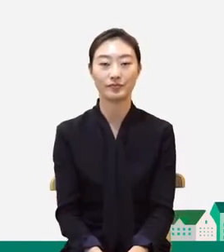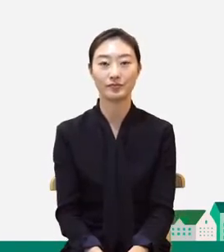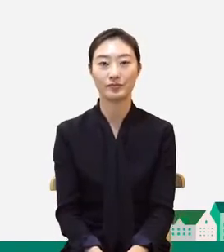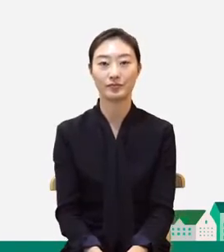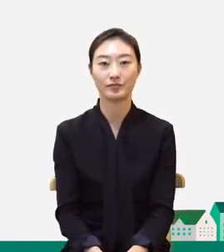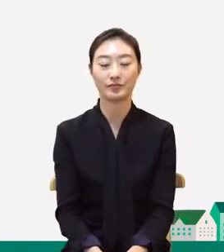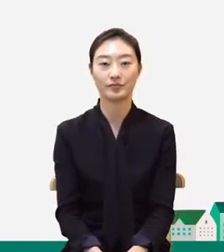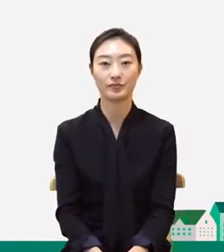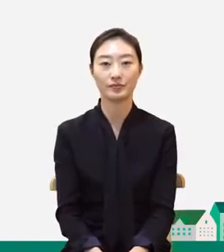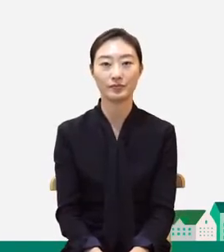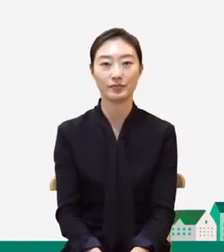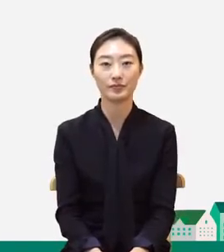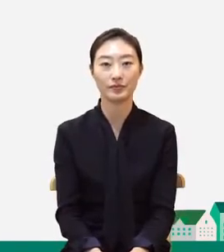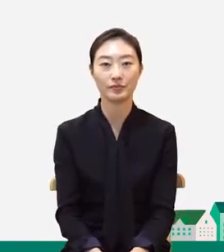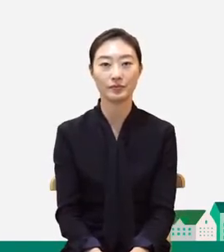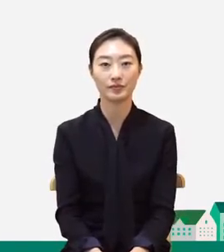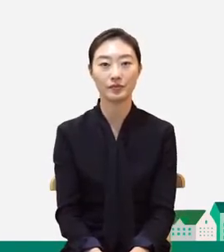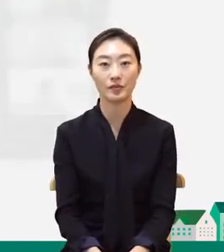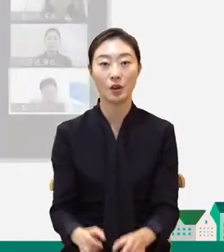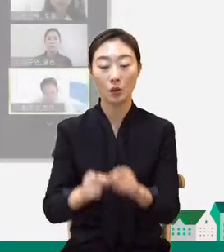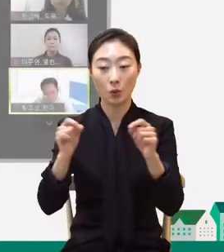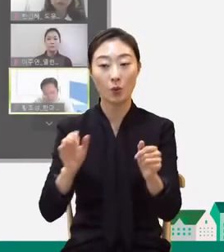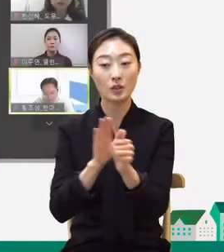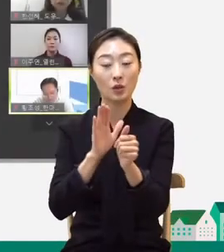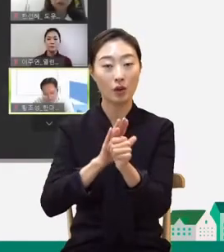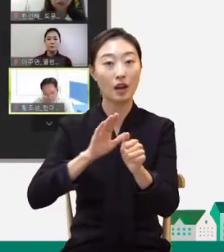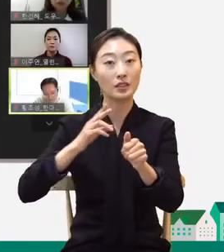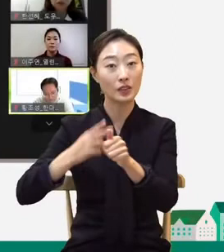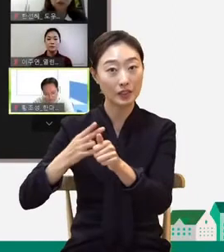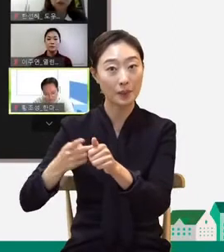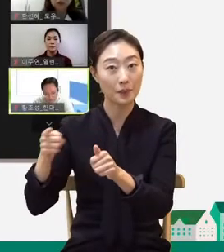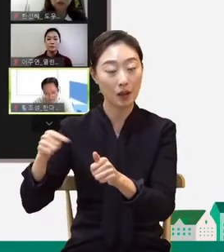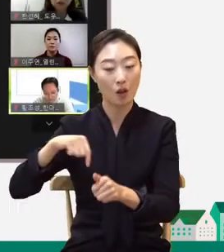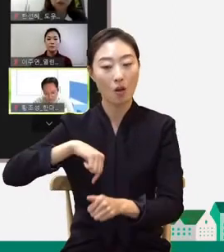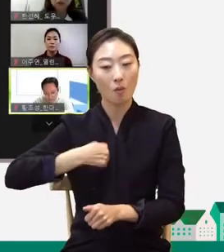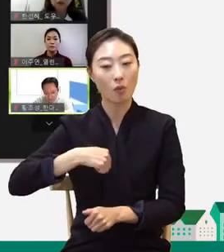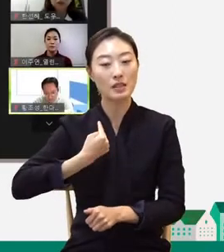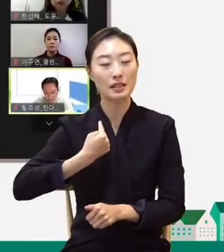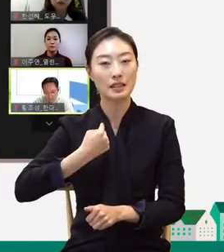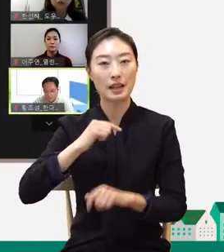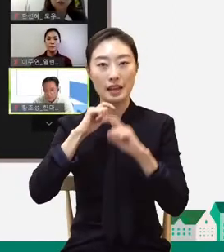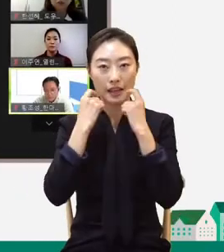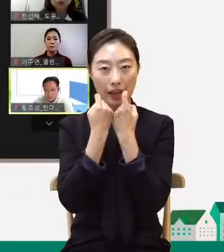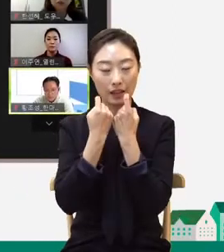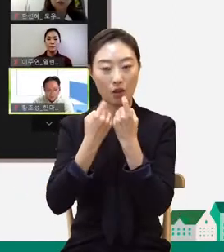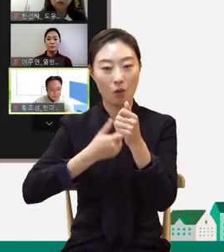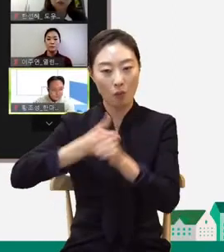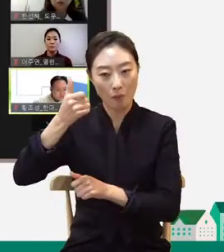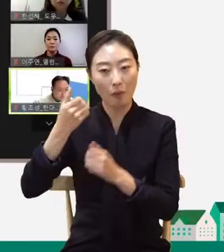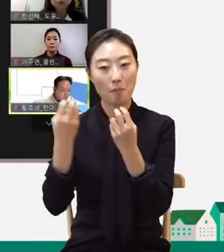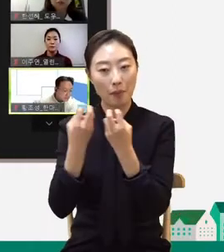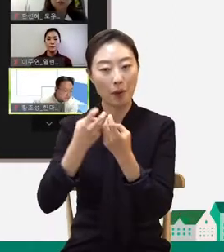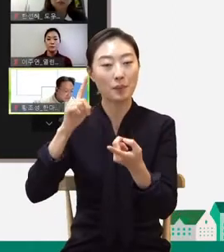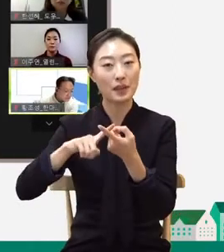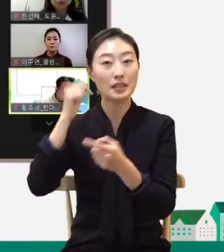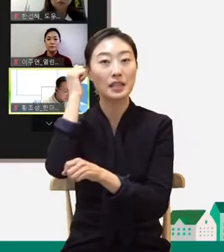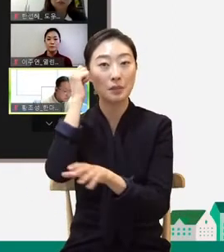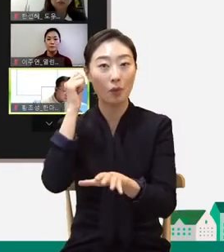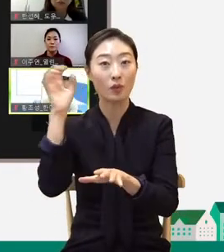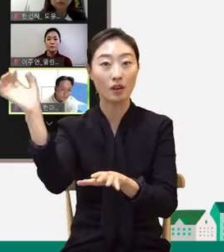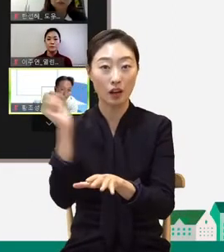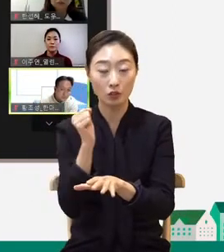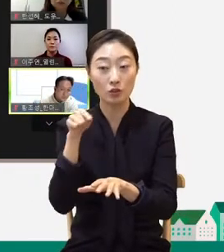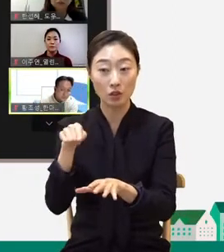네, 이렇게 저희 동료지원가 선생님들께서 본인만의 이런 정신질환에 대한 회복 경험을 바탕으로 또 이것만 가지고 하실 수